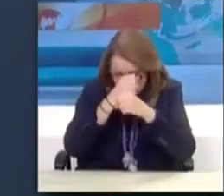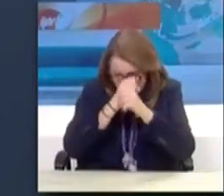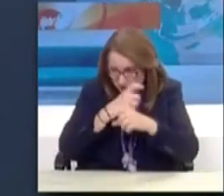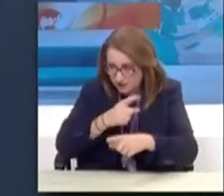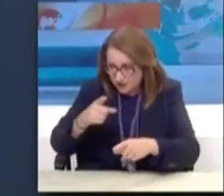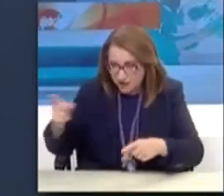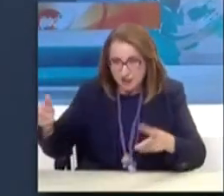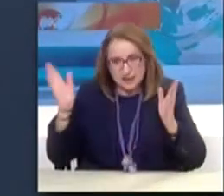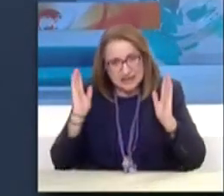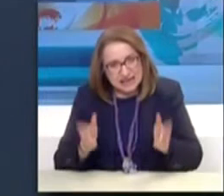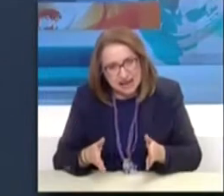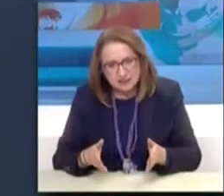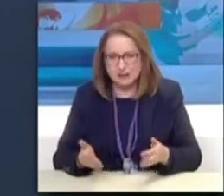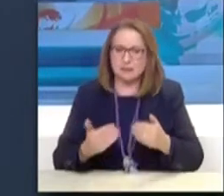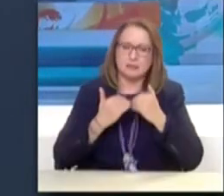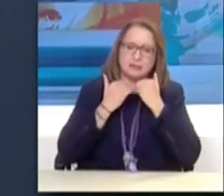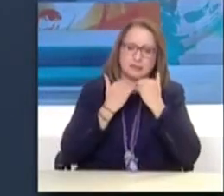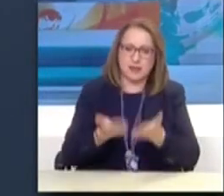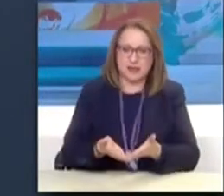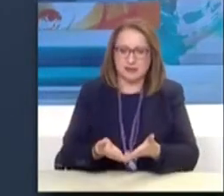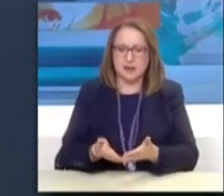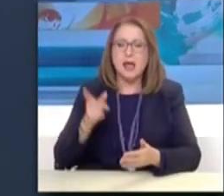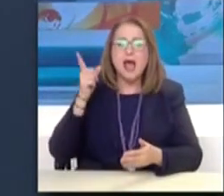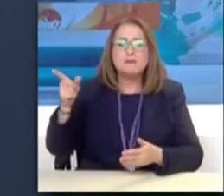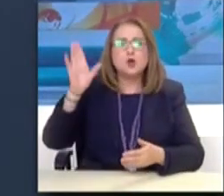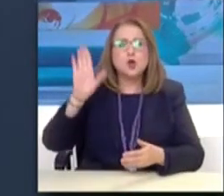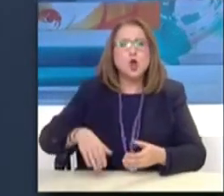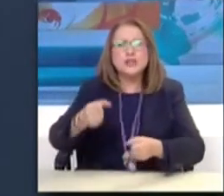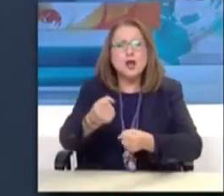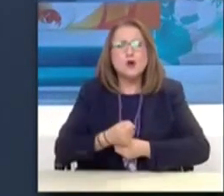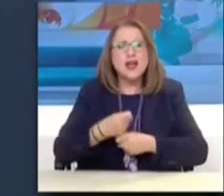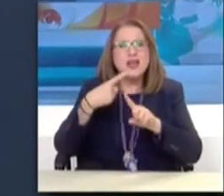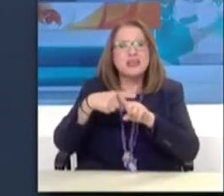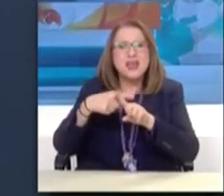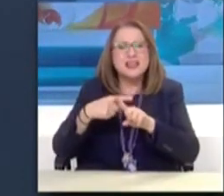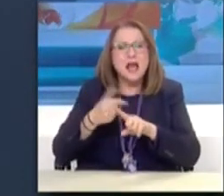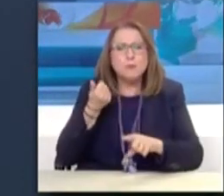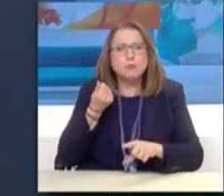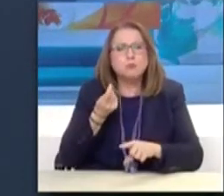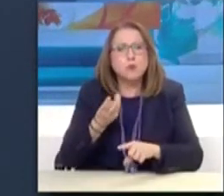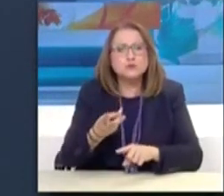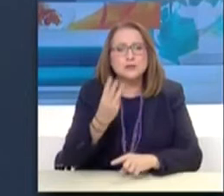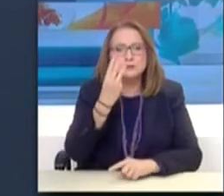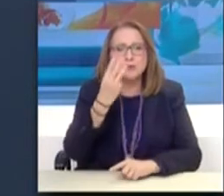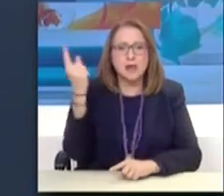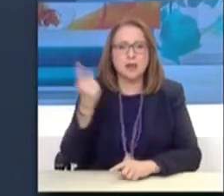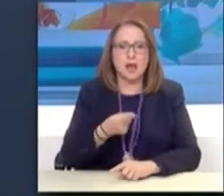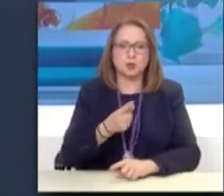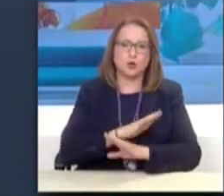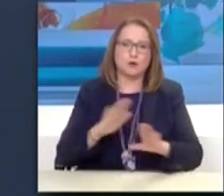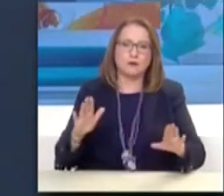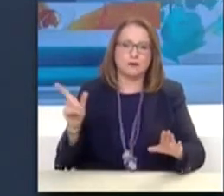τεστ στη Νότια Κορέα είναι θετικά? Μόλις 3%. Πόσο θα κρατήσει η στρατηγική τους? Κανείς